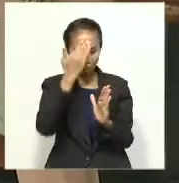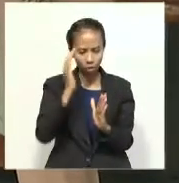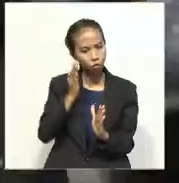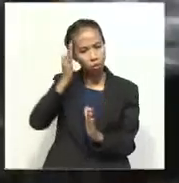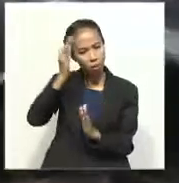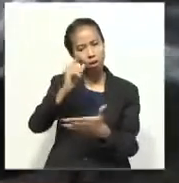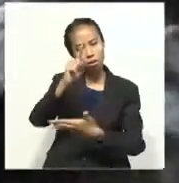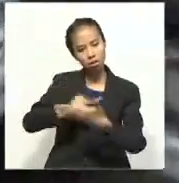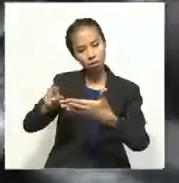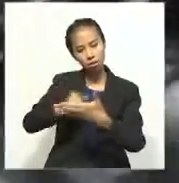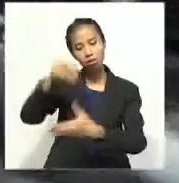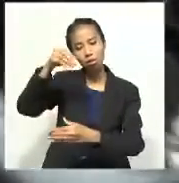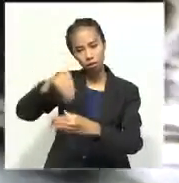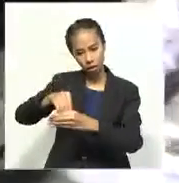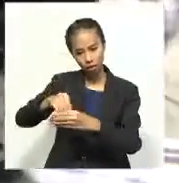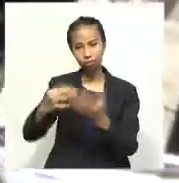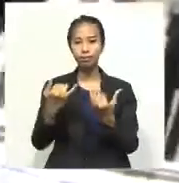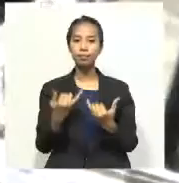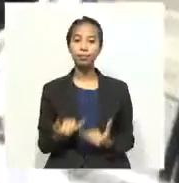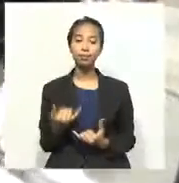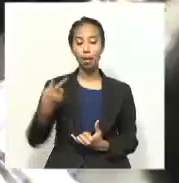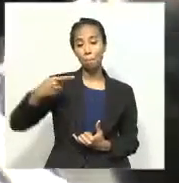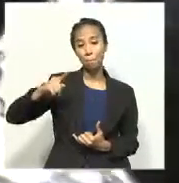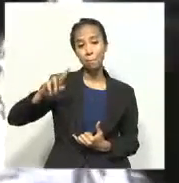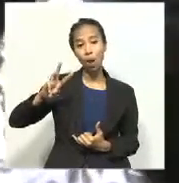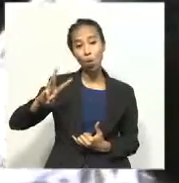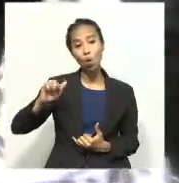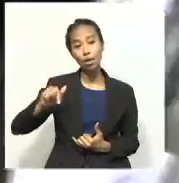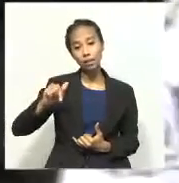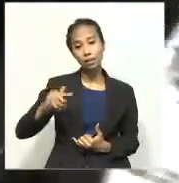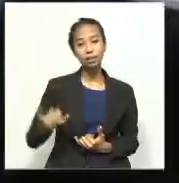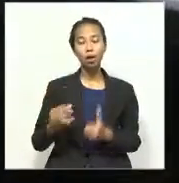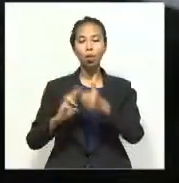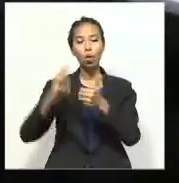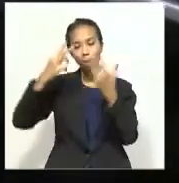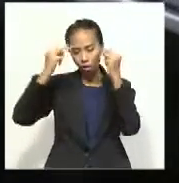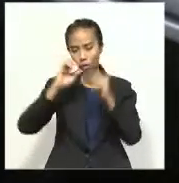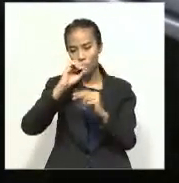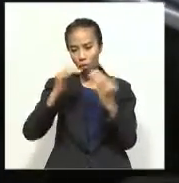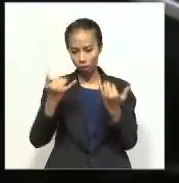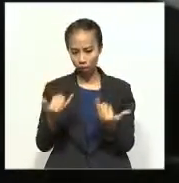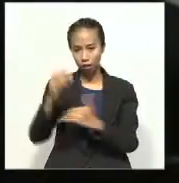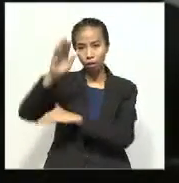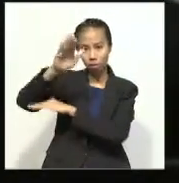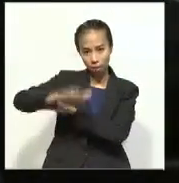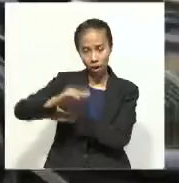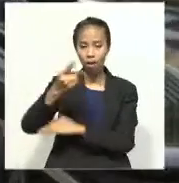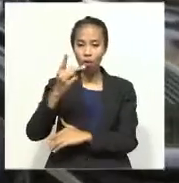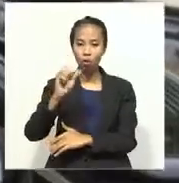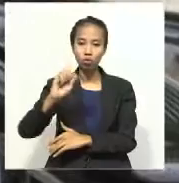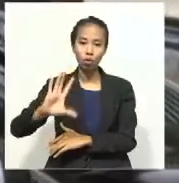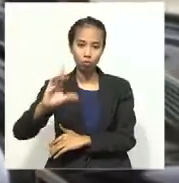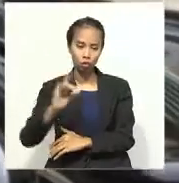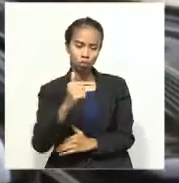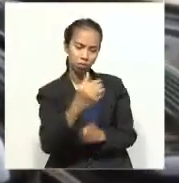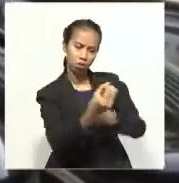กตั้งขณะที่พลเอกประวิตรก็กล่าวว่าในการหารือในช่วงบ่ายวันนี้คสช.จะรับฟังข้อเสนอแนะของแต่ละพรรค